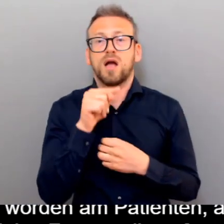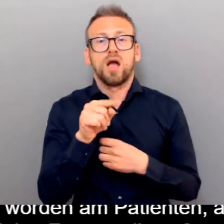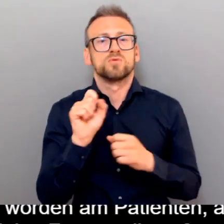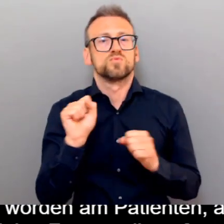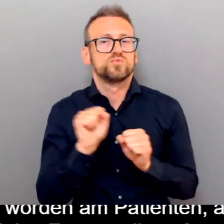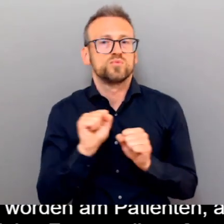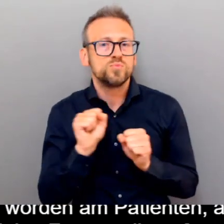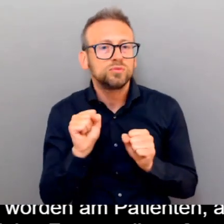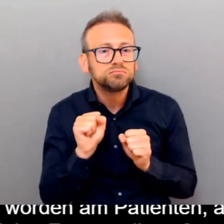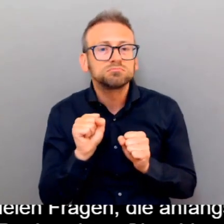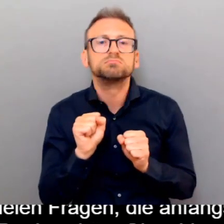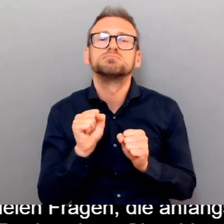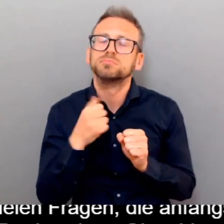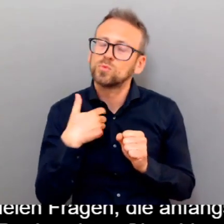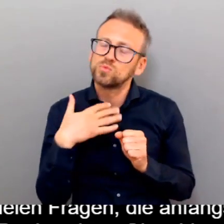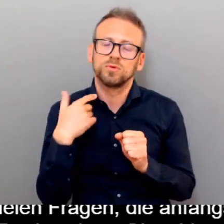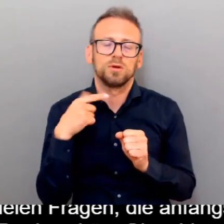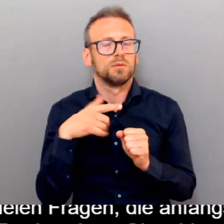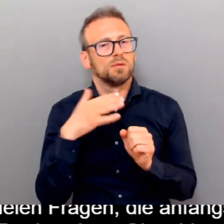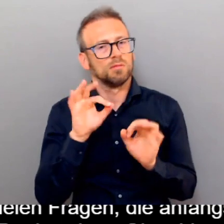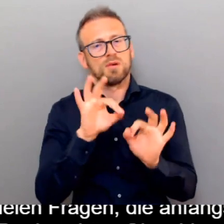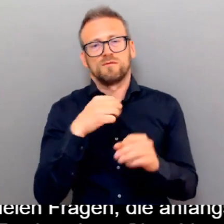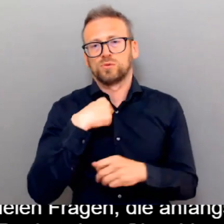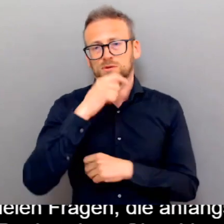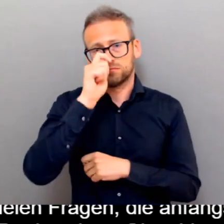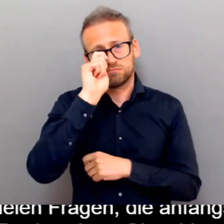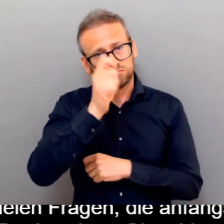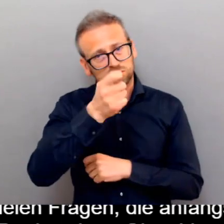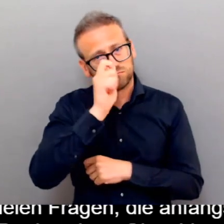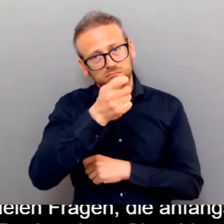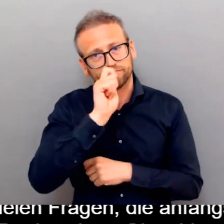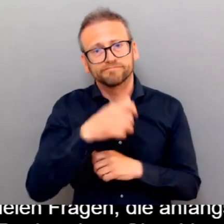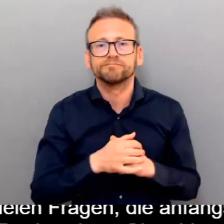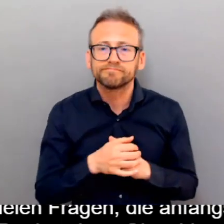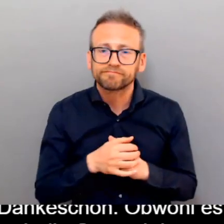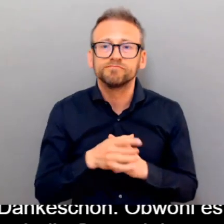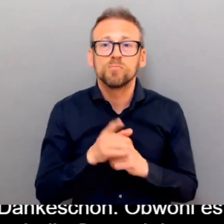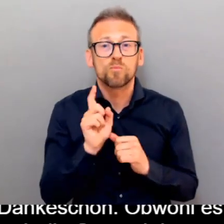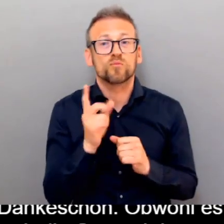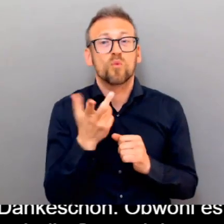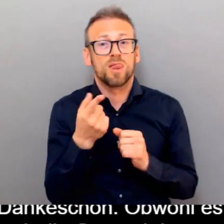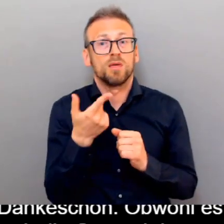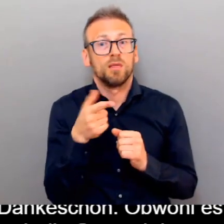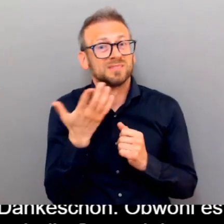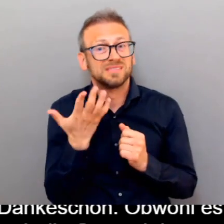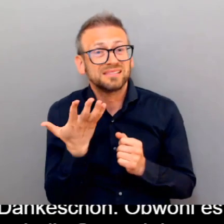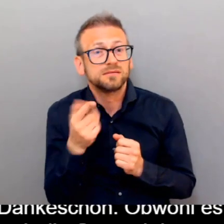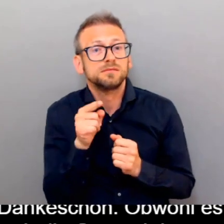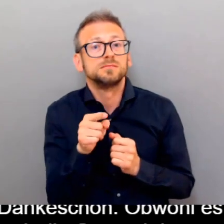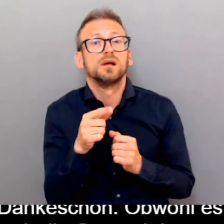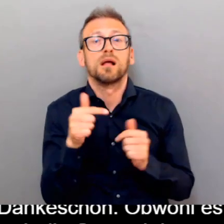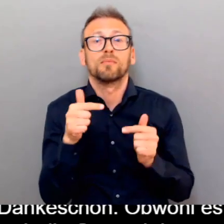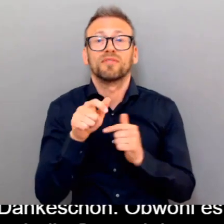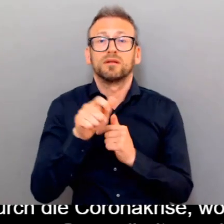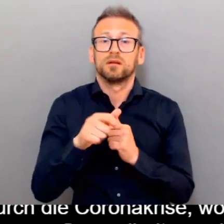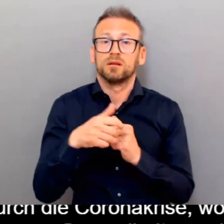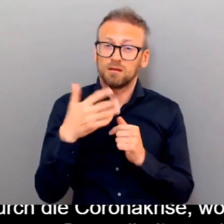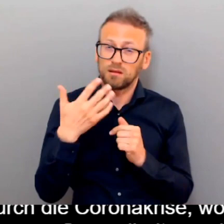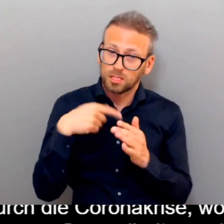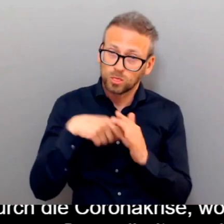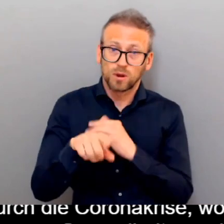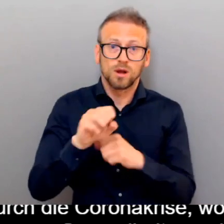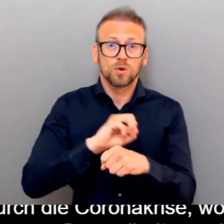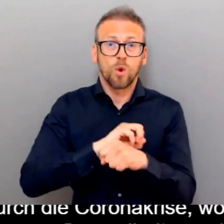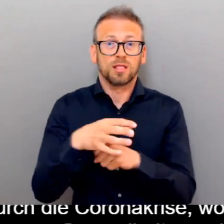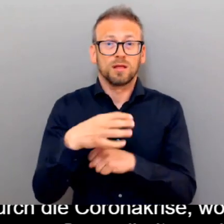systemrelevanter Beruf, das war uns vom Gesundheits- und Pflegeministerium schon lange bewusst. Und in der gesamten bayerischen Staatsregierung,